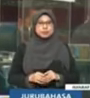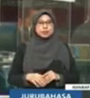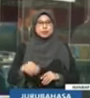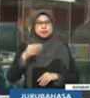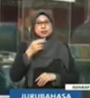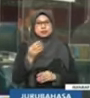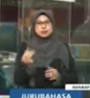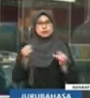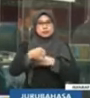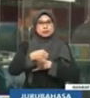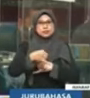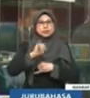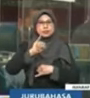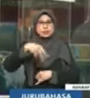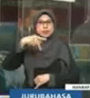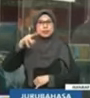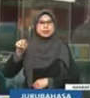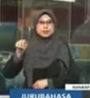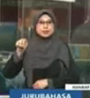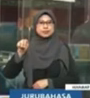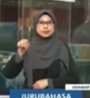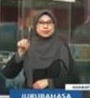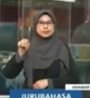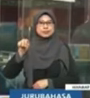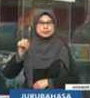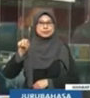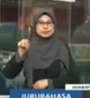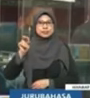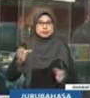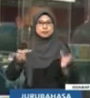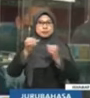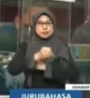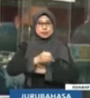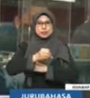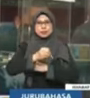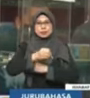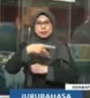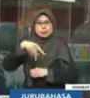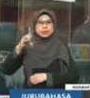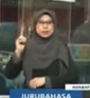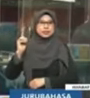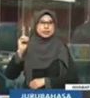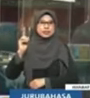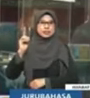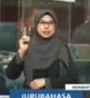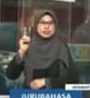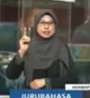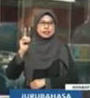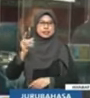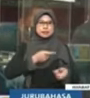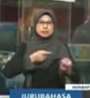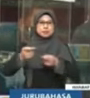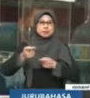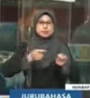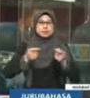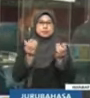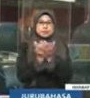Berhormat berkenaan dengan badan yang ditubuhkan itu